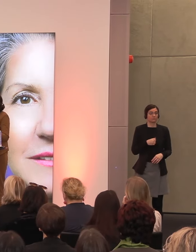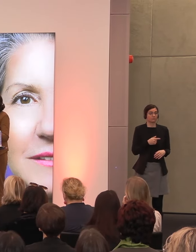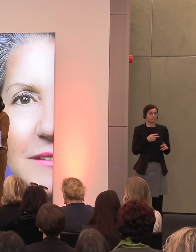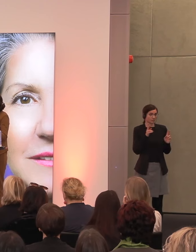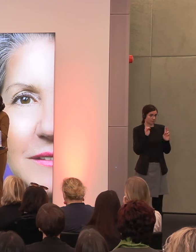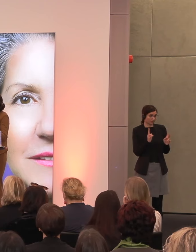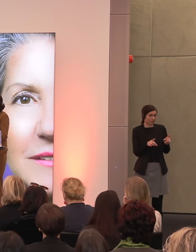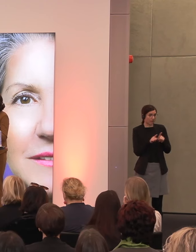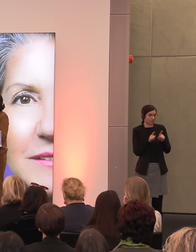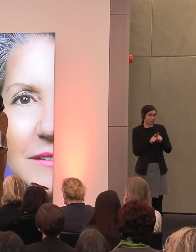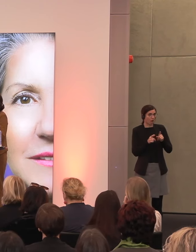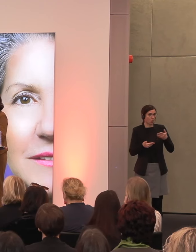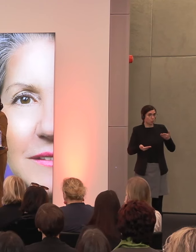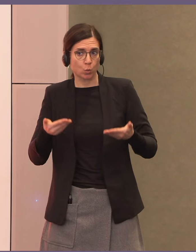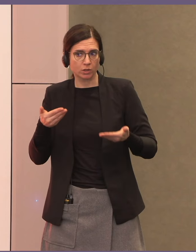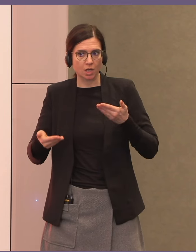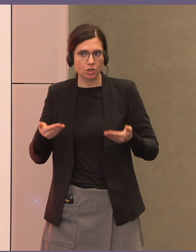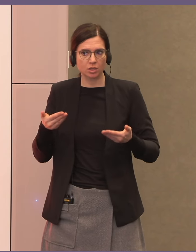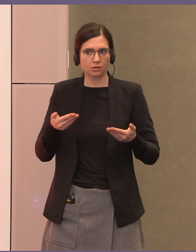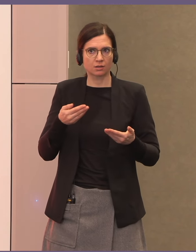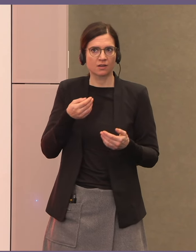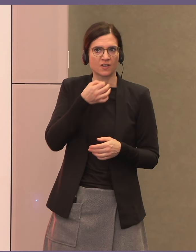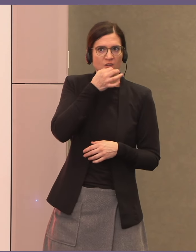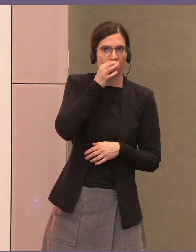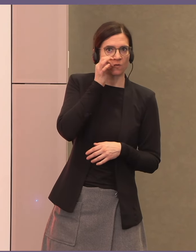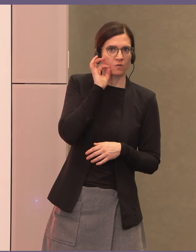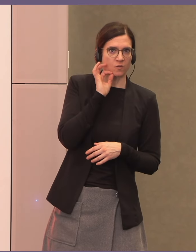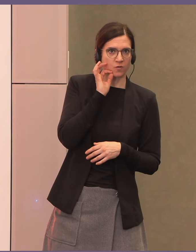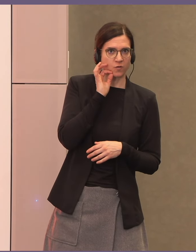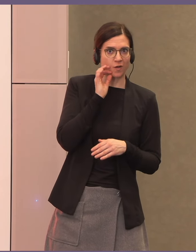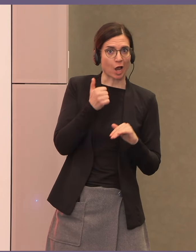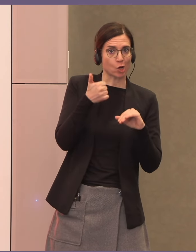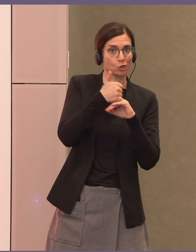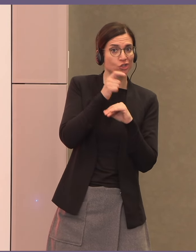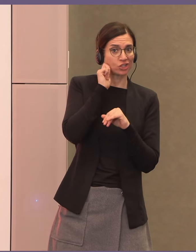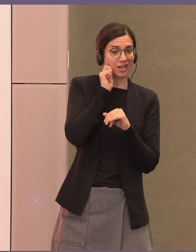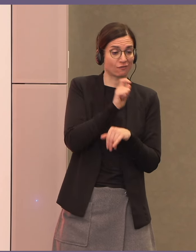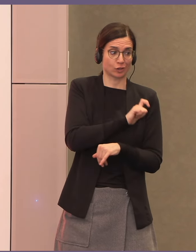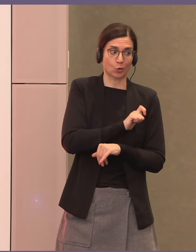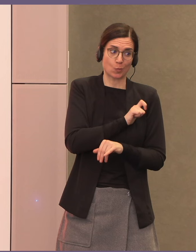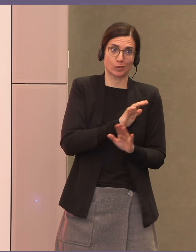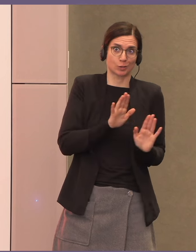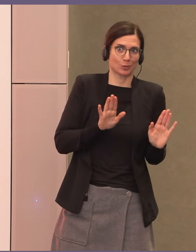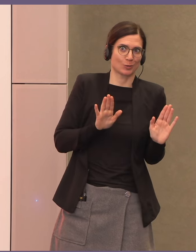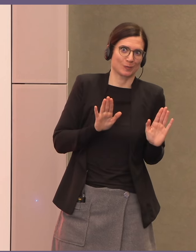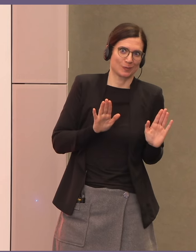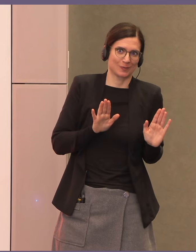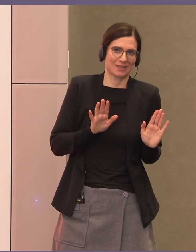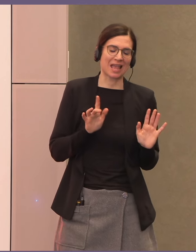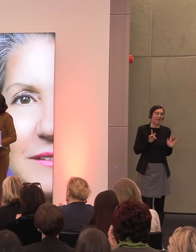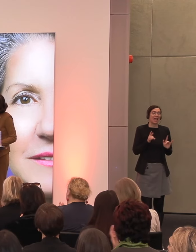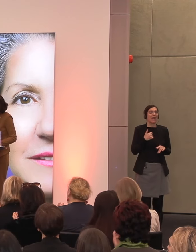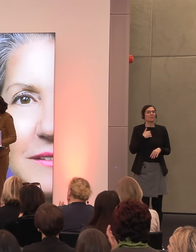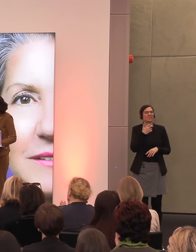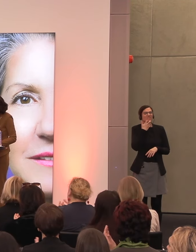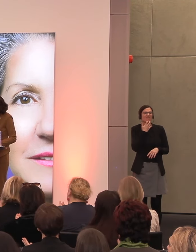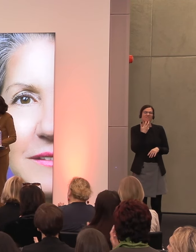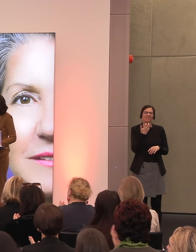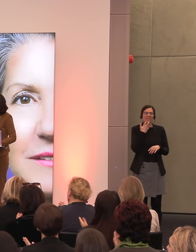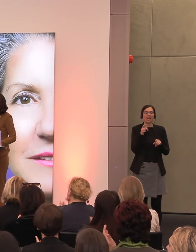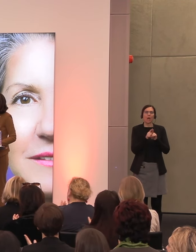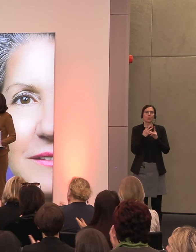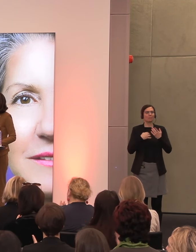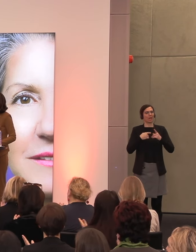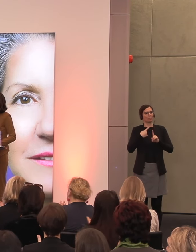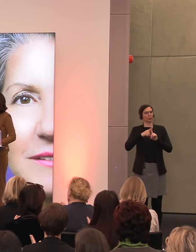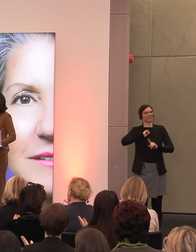Natürlich kann das einen Unterschied machen, wenn eine Frau die Chefin der Kommission ist, aber wir ziehen es vor, progressive Frauen da zu sehen an